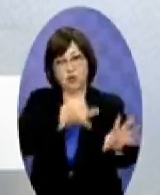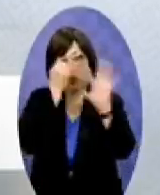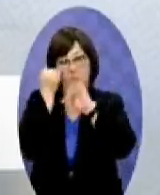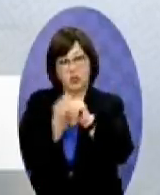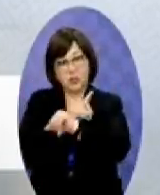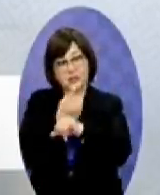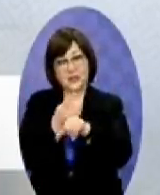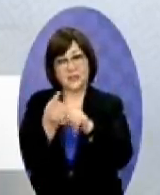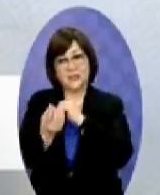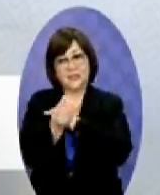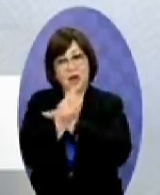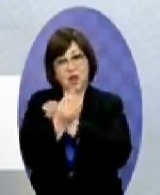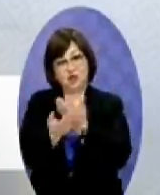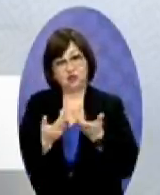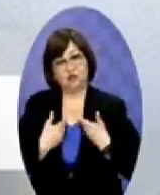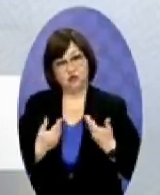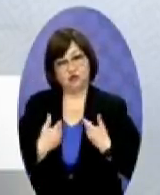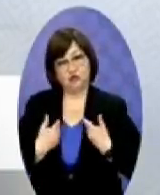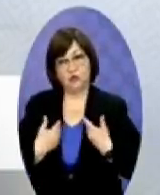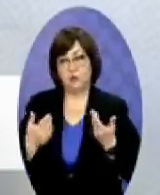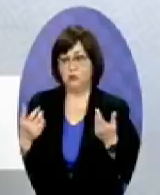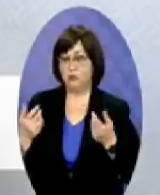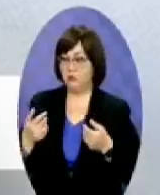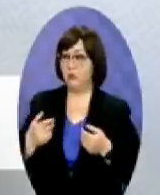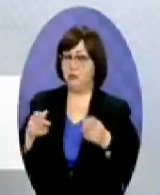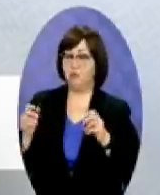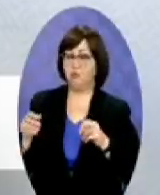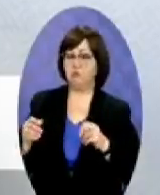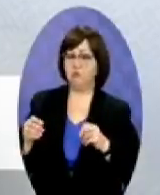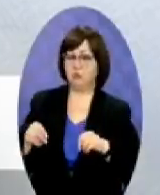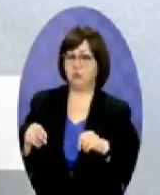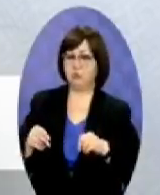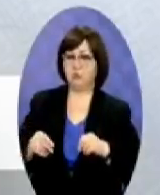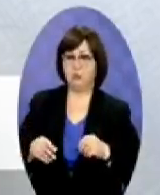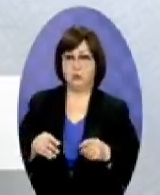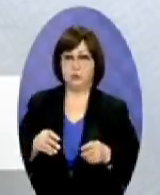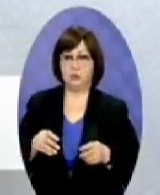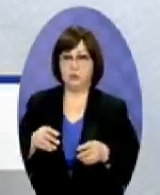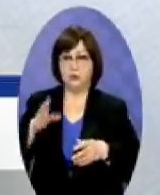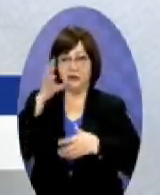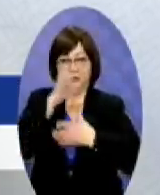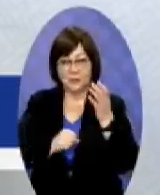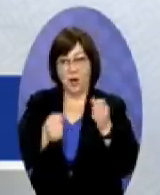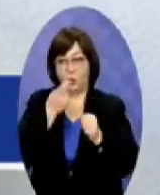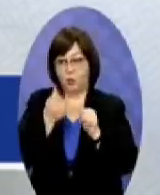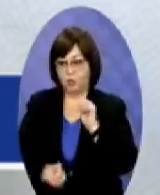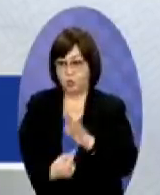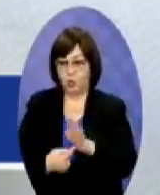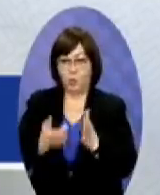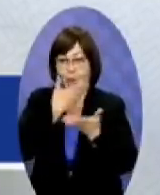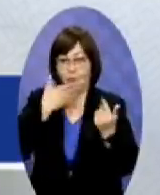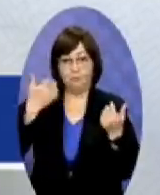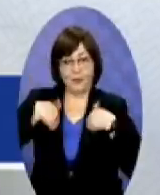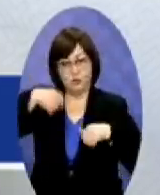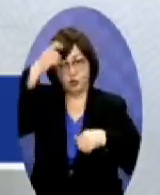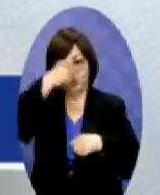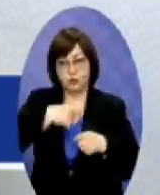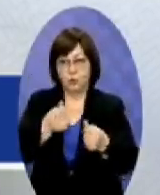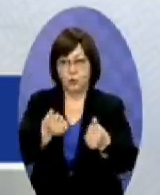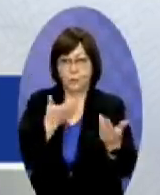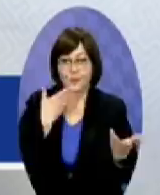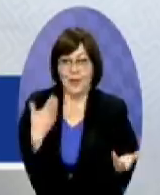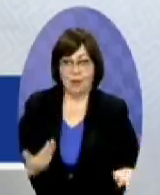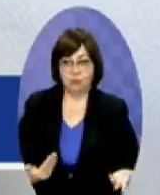зариулаад бүлэг үүсгээд тэ хичээл заагаад ингэхээр нөгөө санхүү байхгүй шүү дөрөв. Ерөөсөө